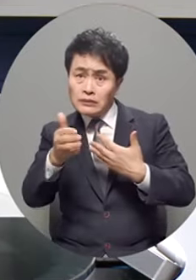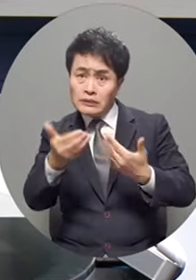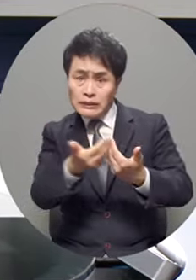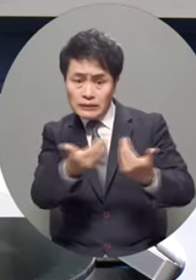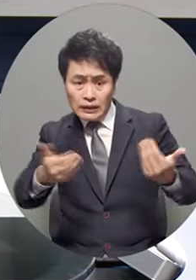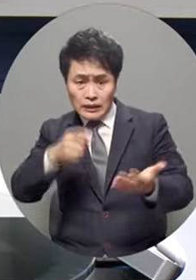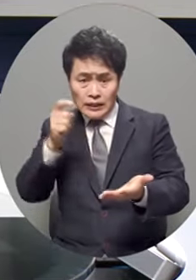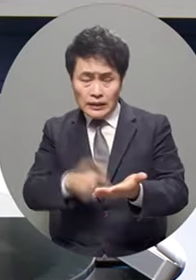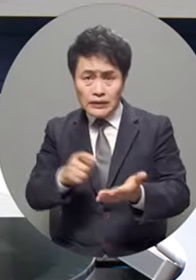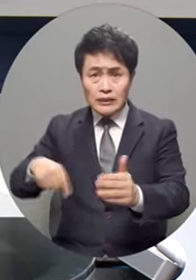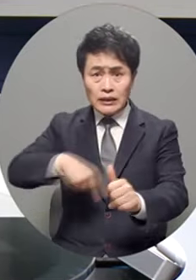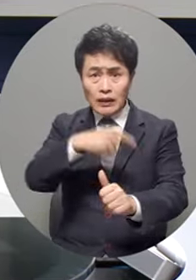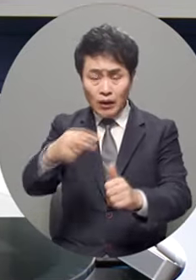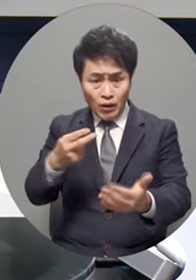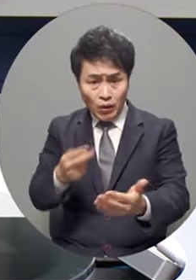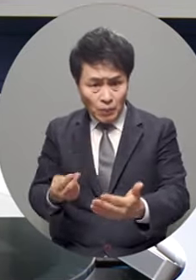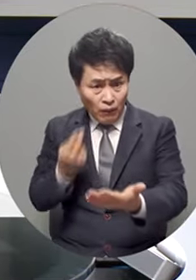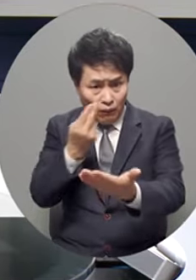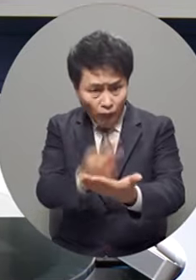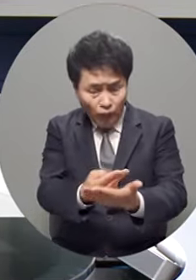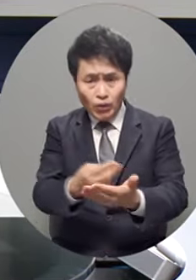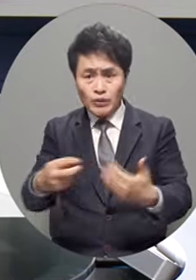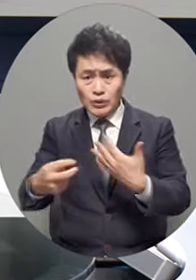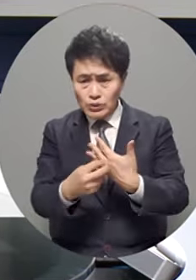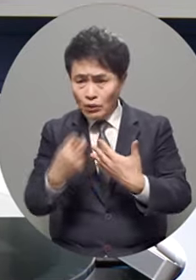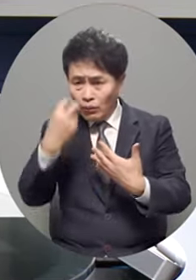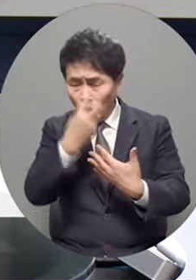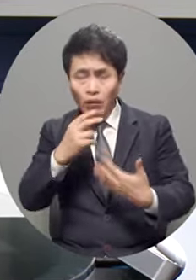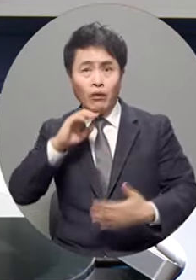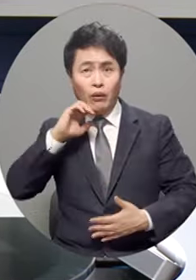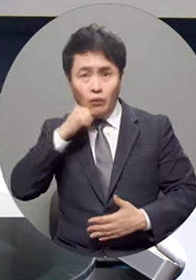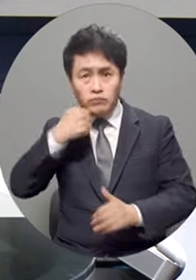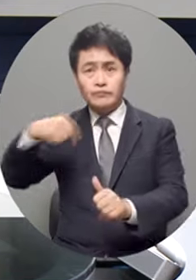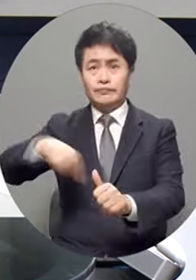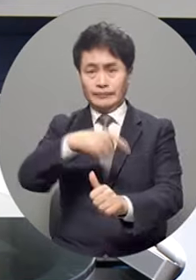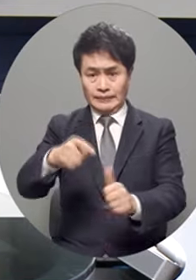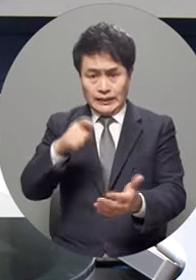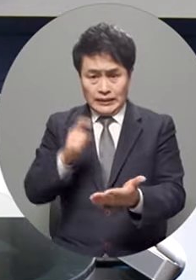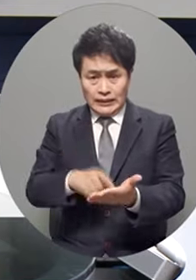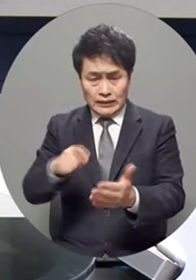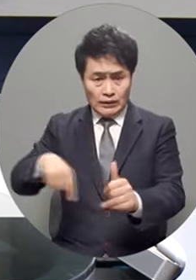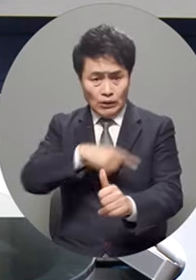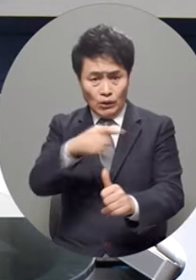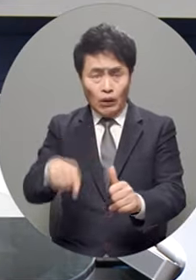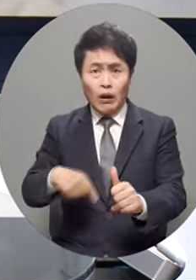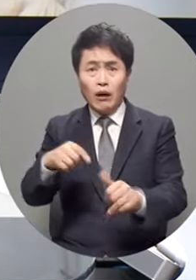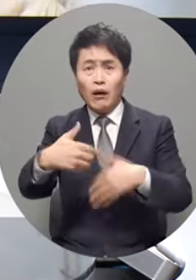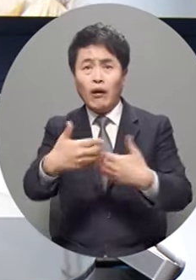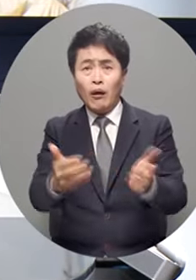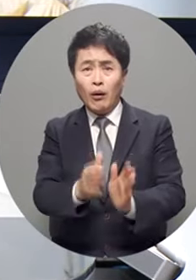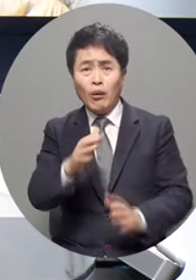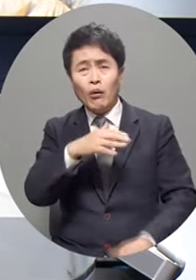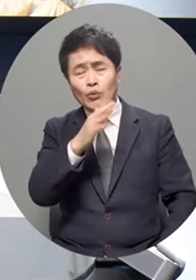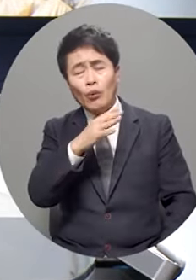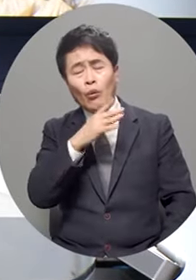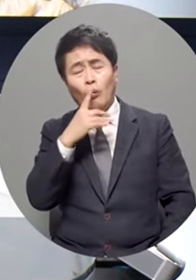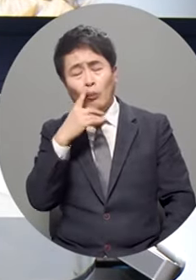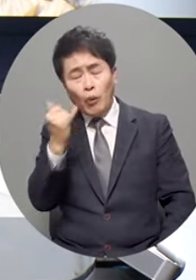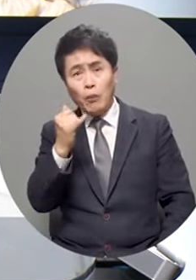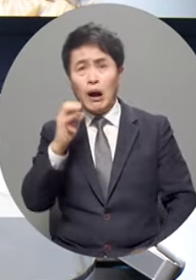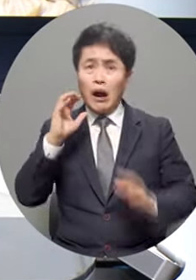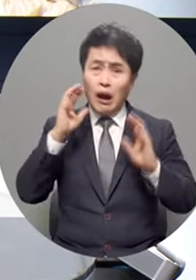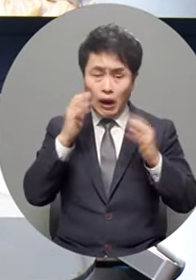응급실에서 병상을 잡는 것도 치료를 받는 것도 어려워지면서 응급 상황에 놓인 노모와 아이가 혹시나 치료를 받지